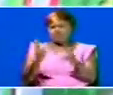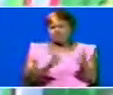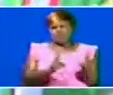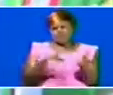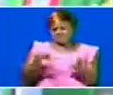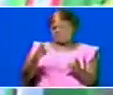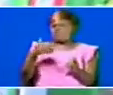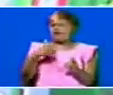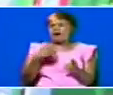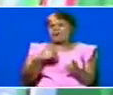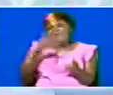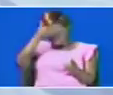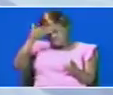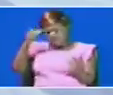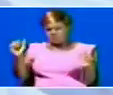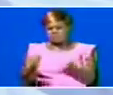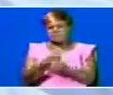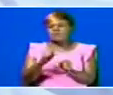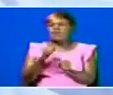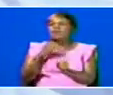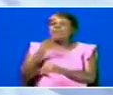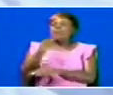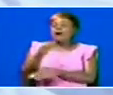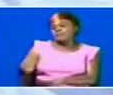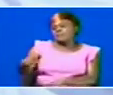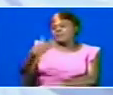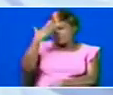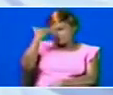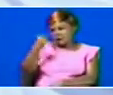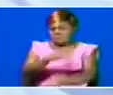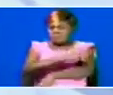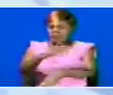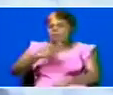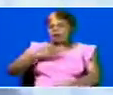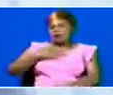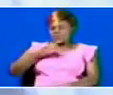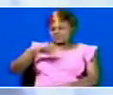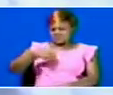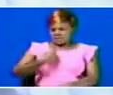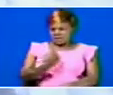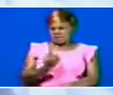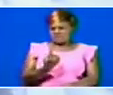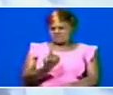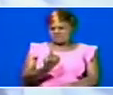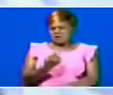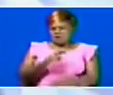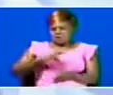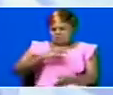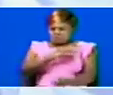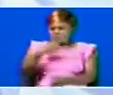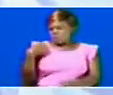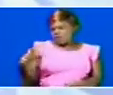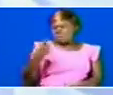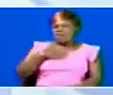yao kuifuta. Tunataka diocese kwa sababu ni nguvu zetu, sisi wenyewe ndio tunatoa mali zetu